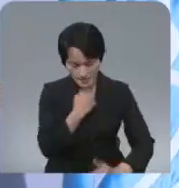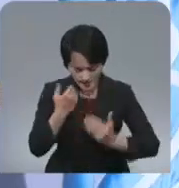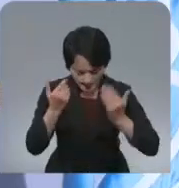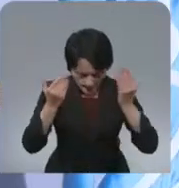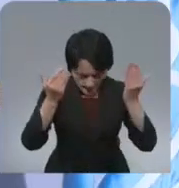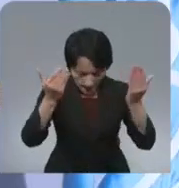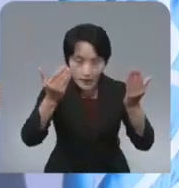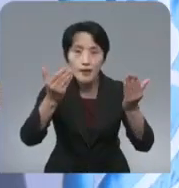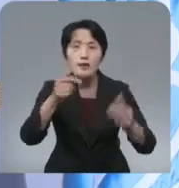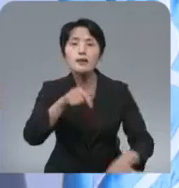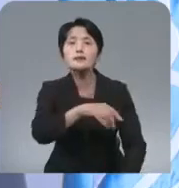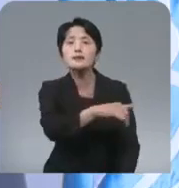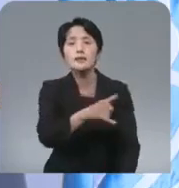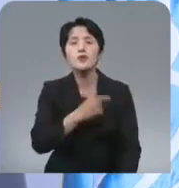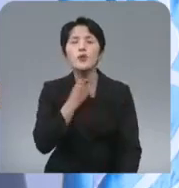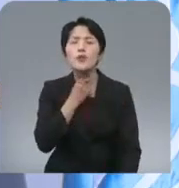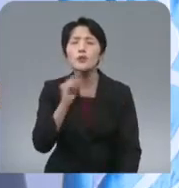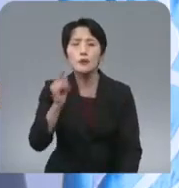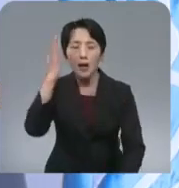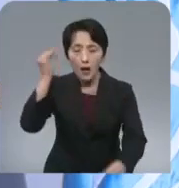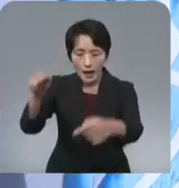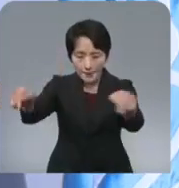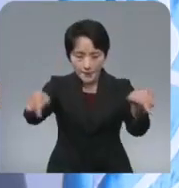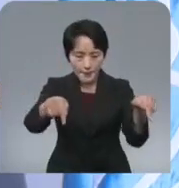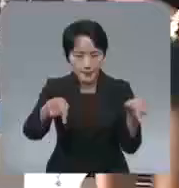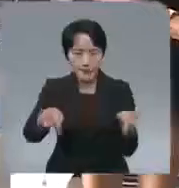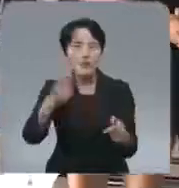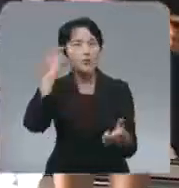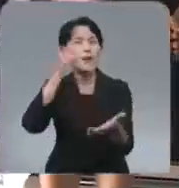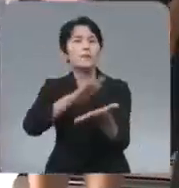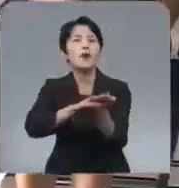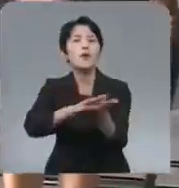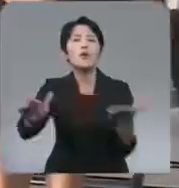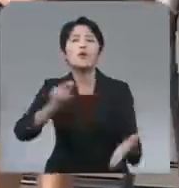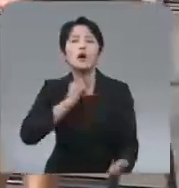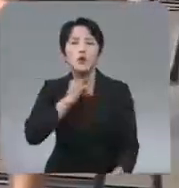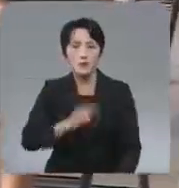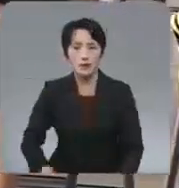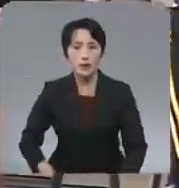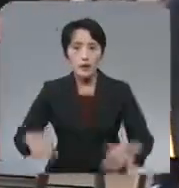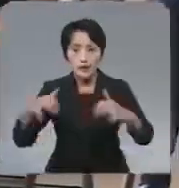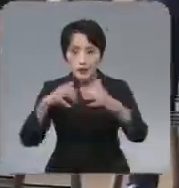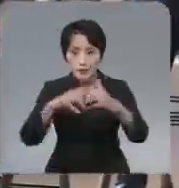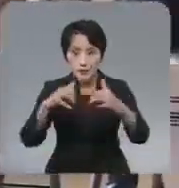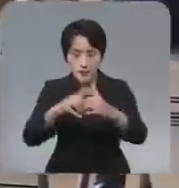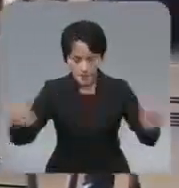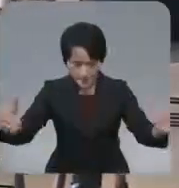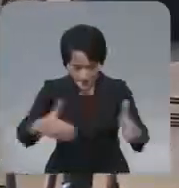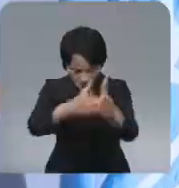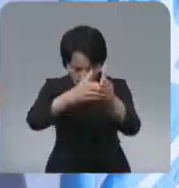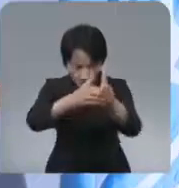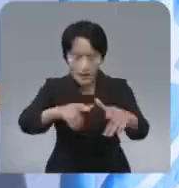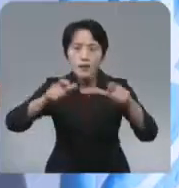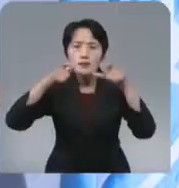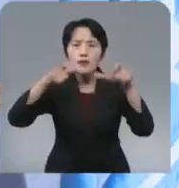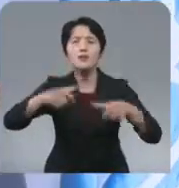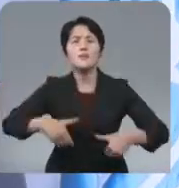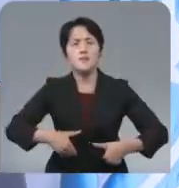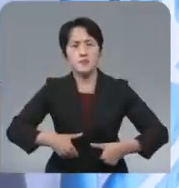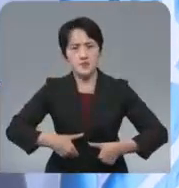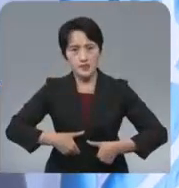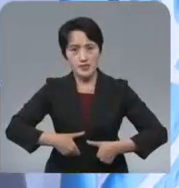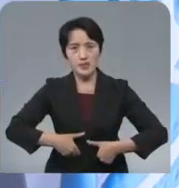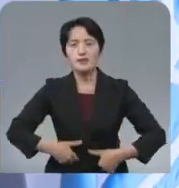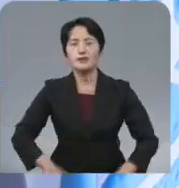galère fuyant la corée du nord y compris ses parents avaient pu obtenir la liberté le président moon a également renouvelé sa proposition